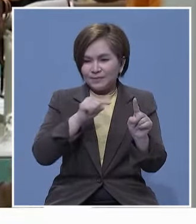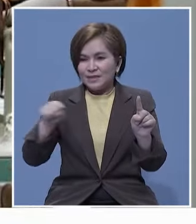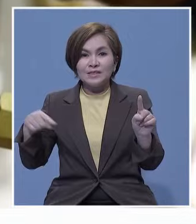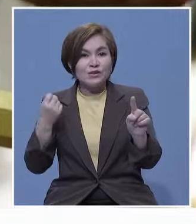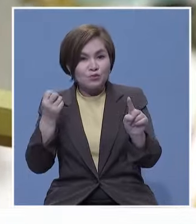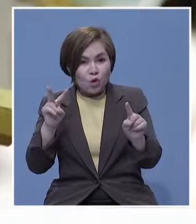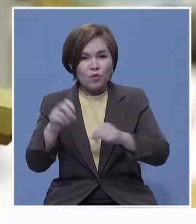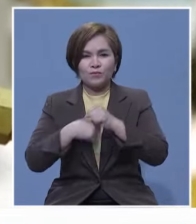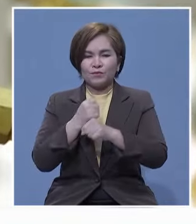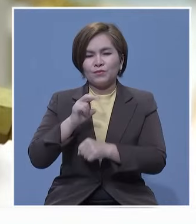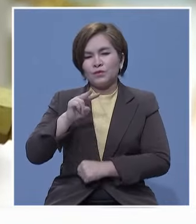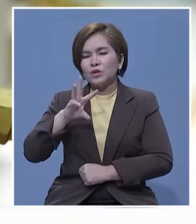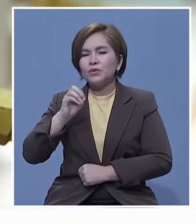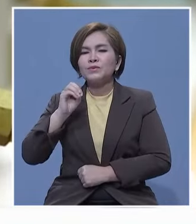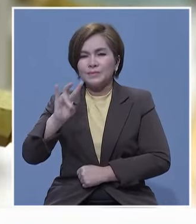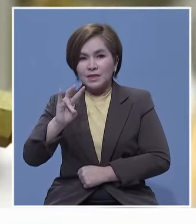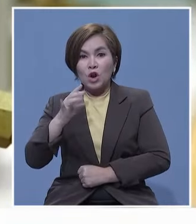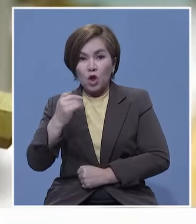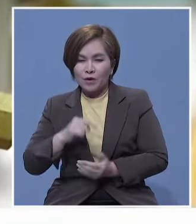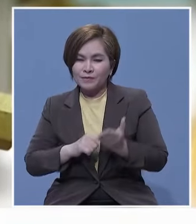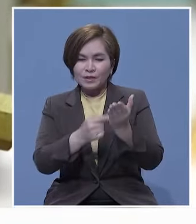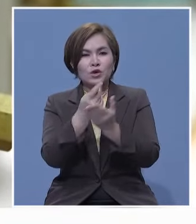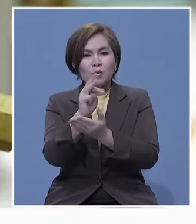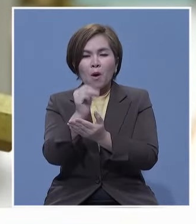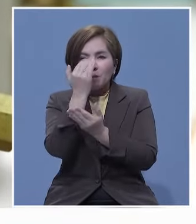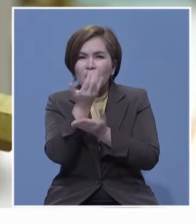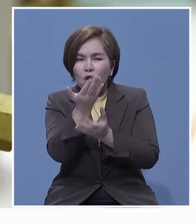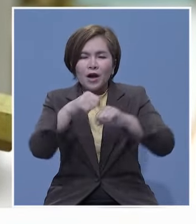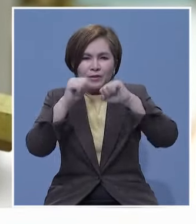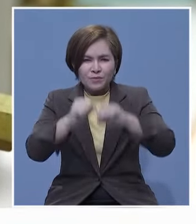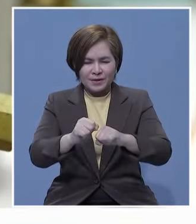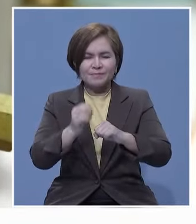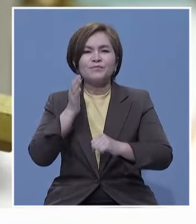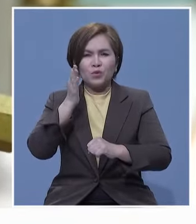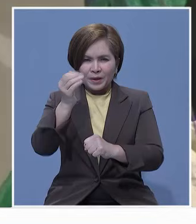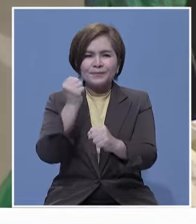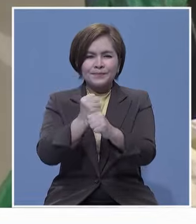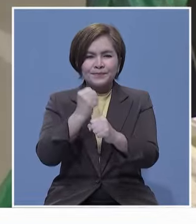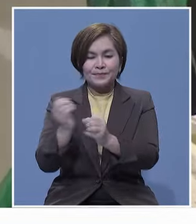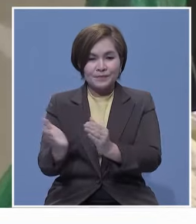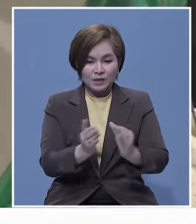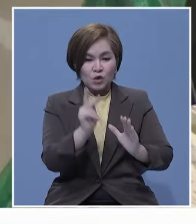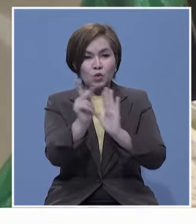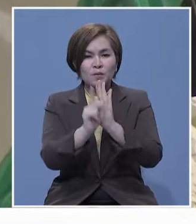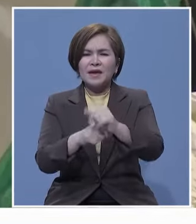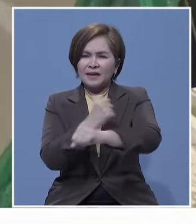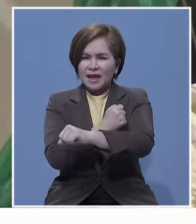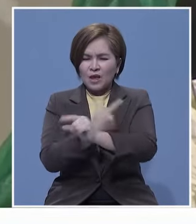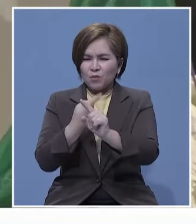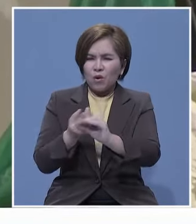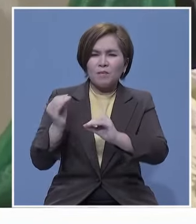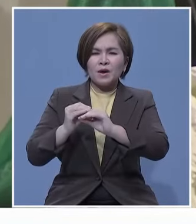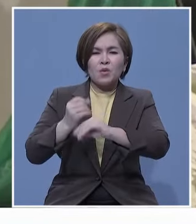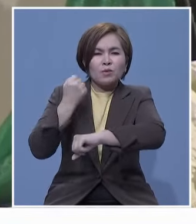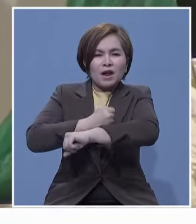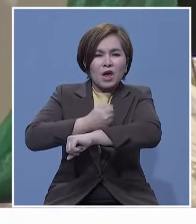แล้วก็เตรียมเสนอให้ที่ประชุมครมอนุมัติต่อไปเร็วๆนี้ส่วนการขึ้นค่าแรงขั้นต่ำตอนนี้อยู่ในขั้นตอนการหา